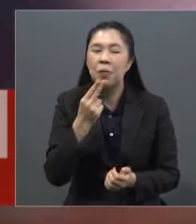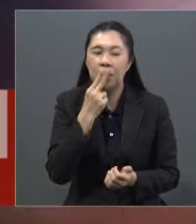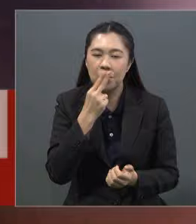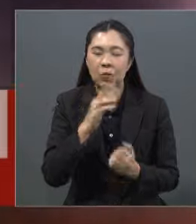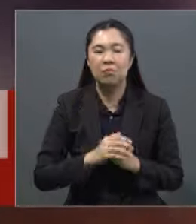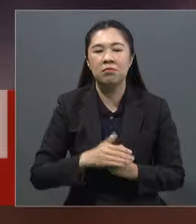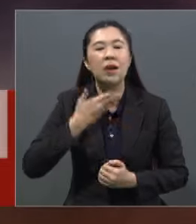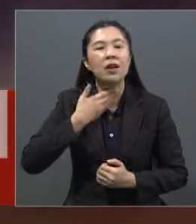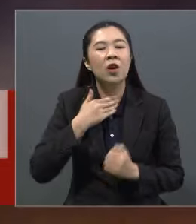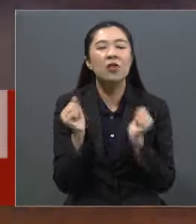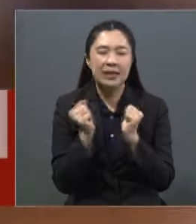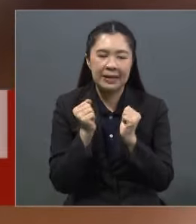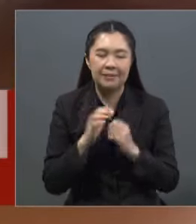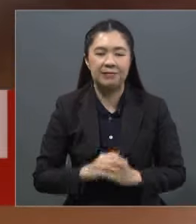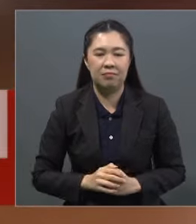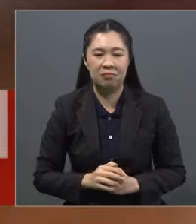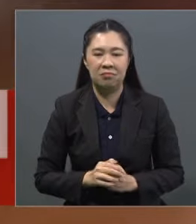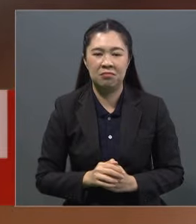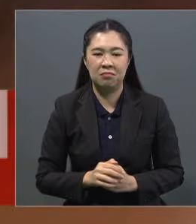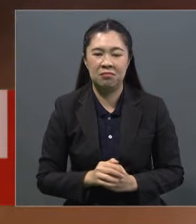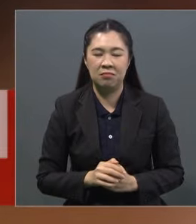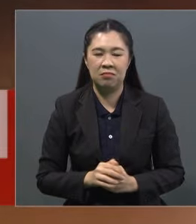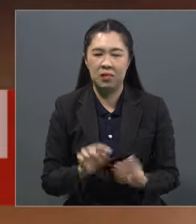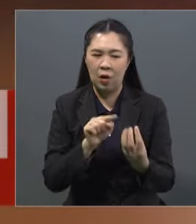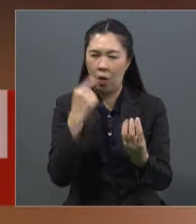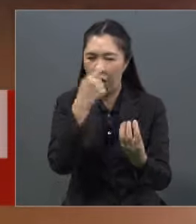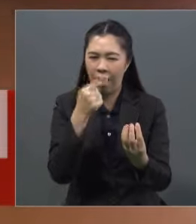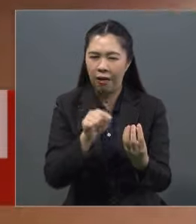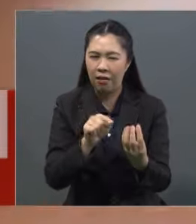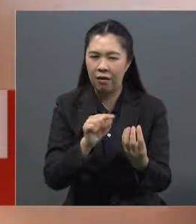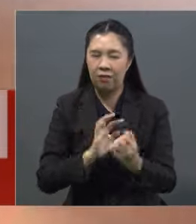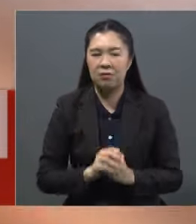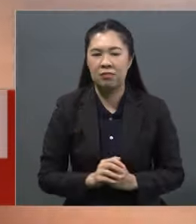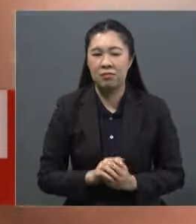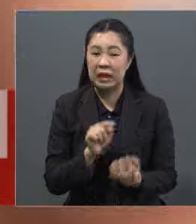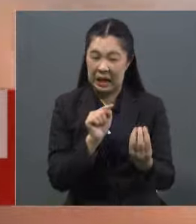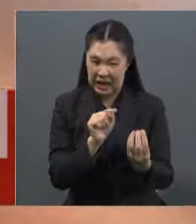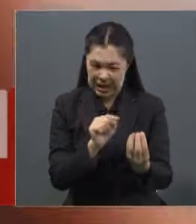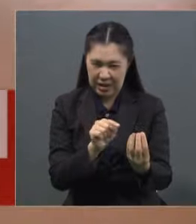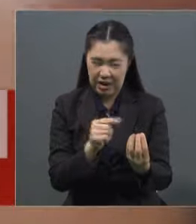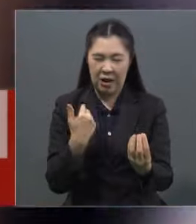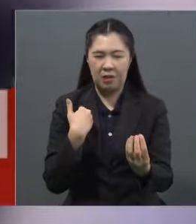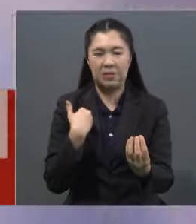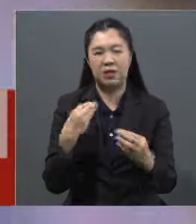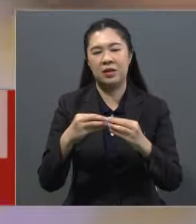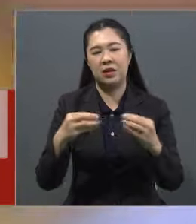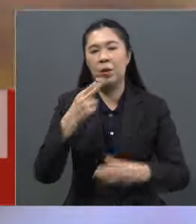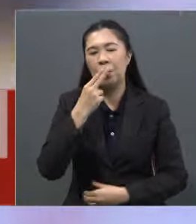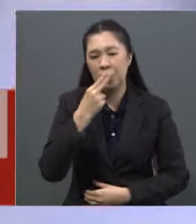ให้เย็นคออันนี้นะ ของใครอ่ะเฮ้ยอันนี้มันคือบุหรี่บุหรี่เป็นแห้งอ่ะ